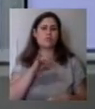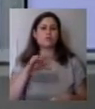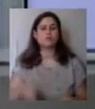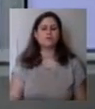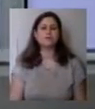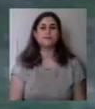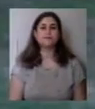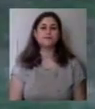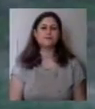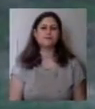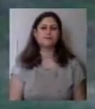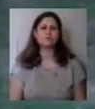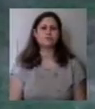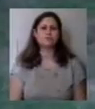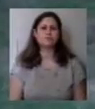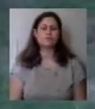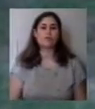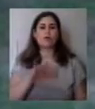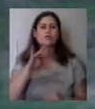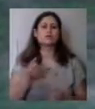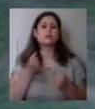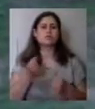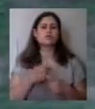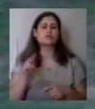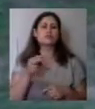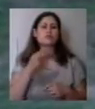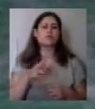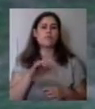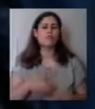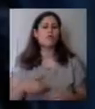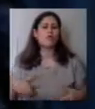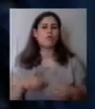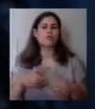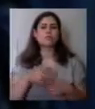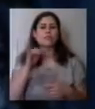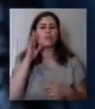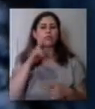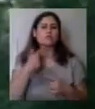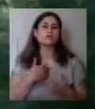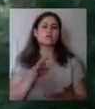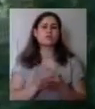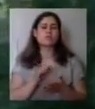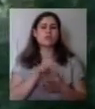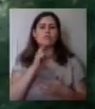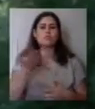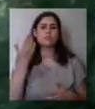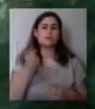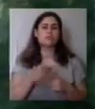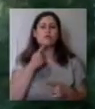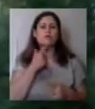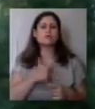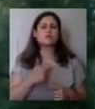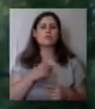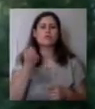Суспільного. Олексій тримає у руках чемпіонський пояс. Самбо хлопець почав займатися рік тому. Спробувати себе у